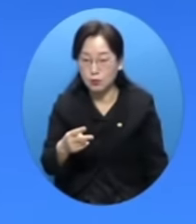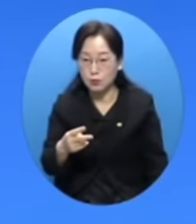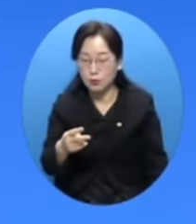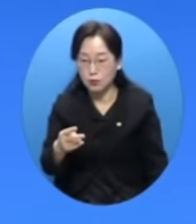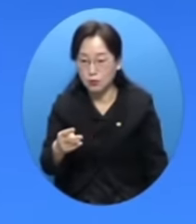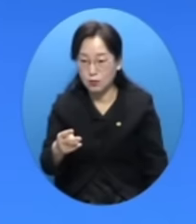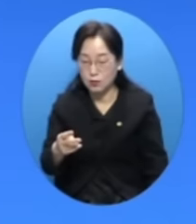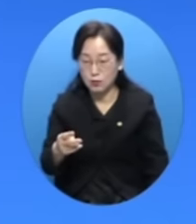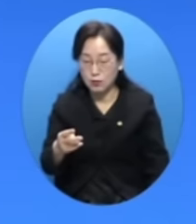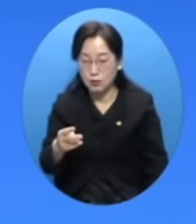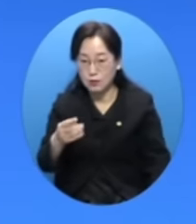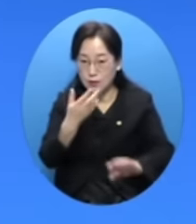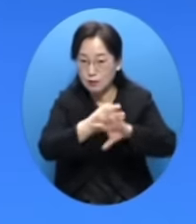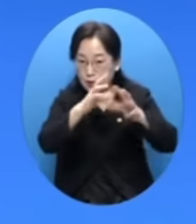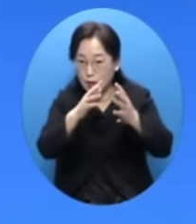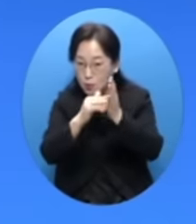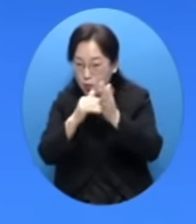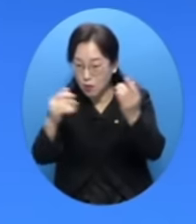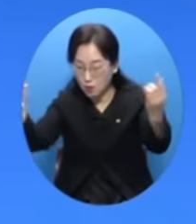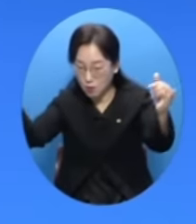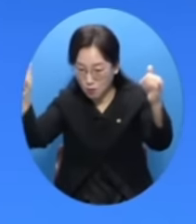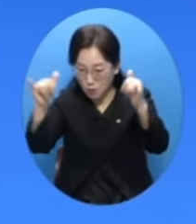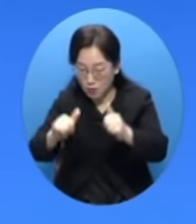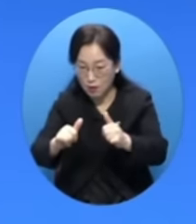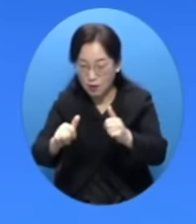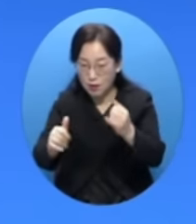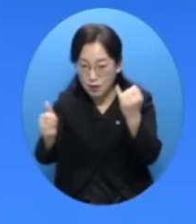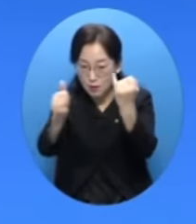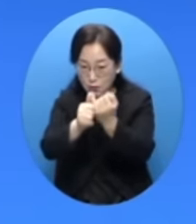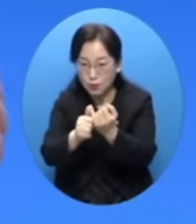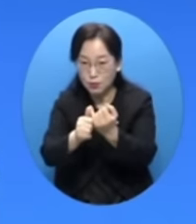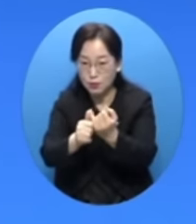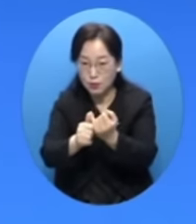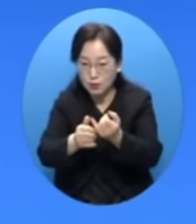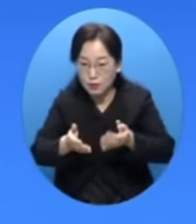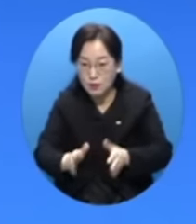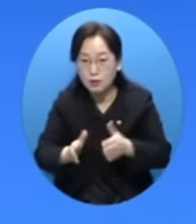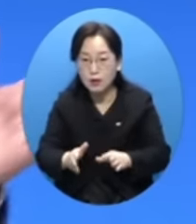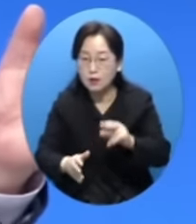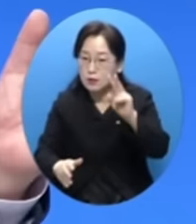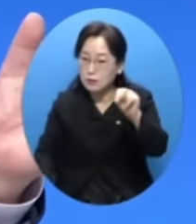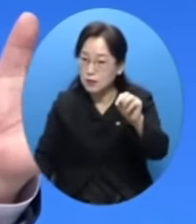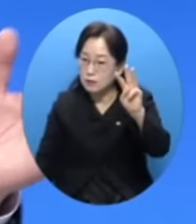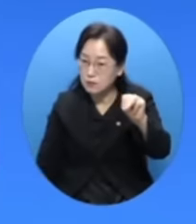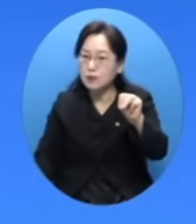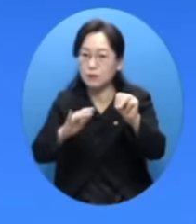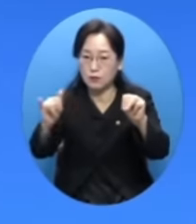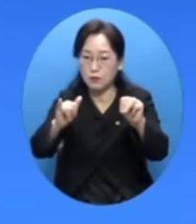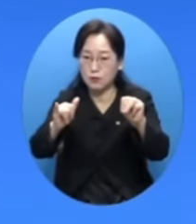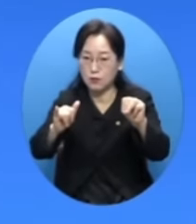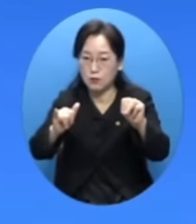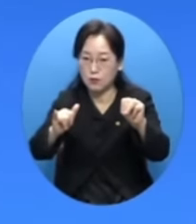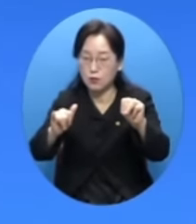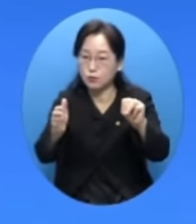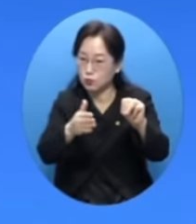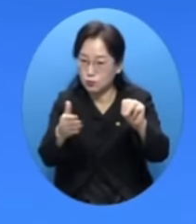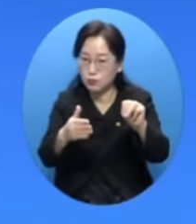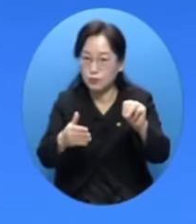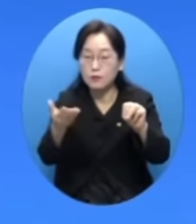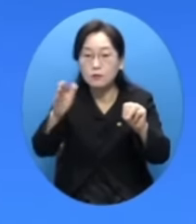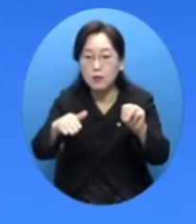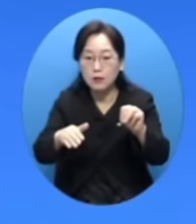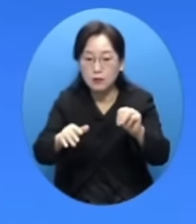태어난 아이들이 한 2-3만 명 있는데 이 아이들은 한국에 살고 있지만 신분증이 없습니다. 분명히 한국에 살고 자라고